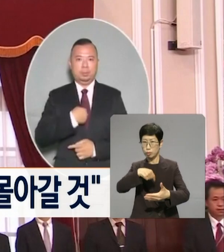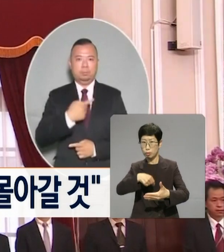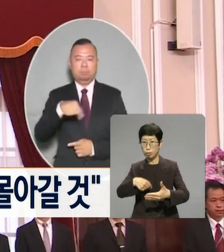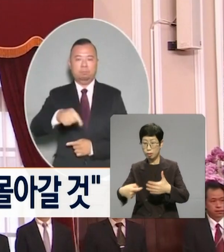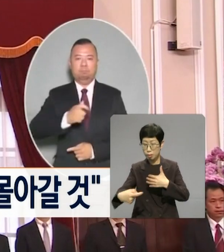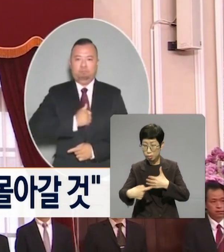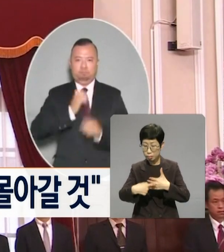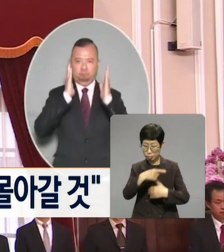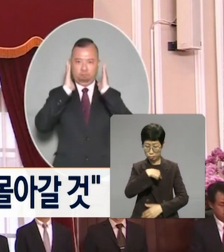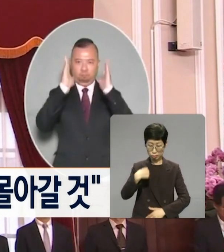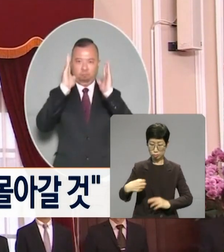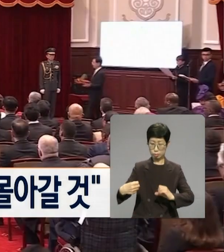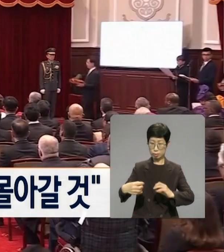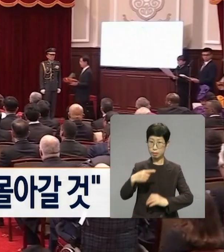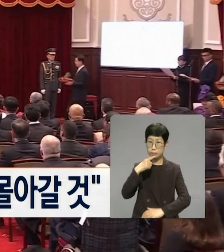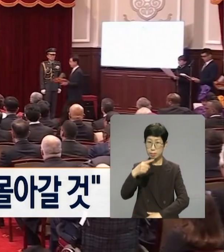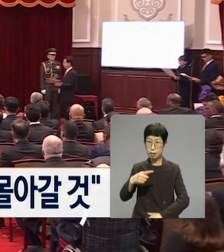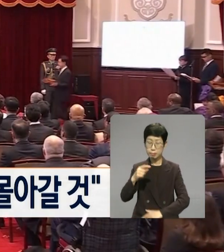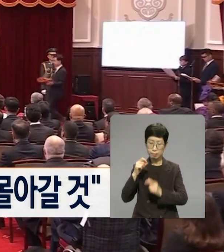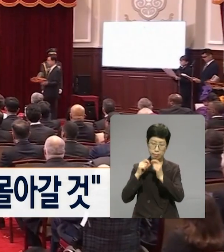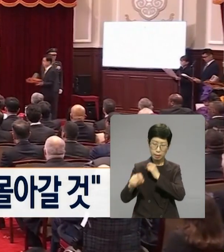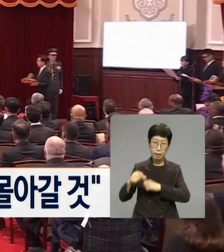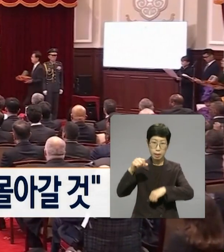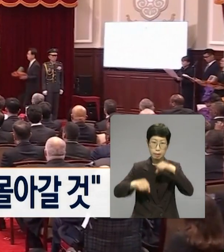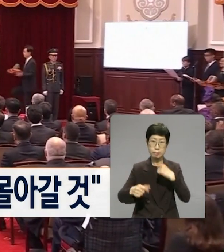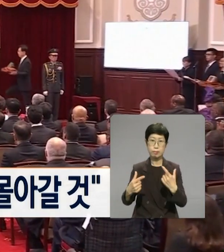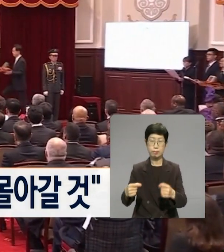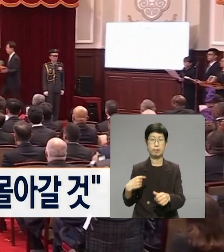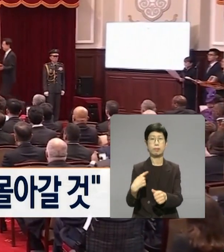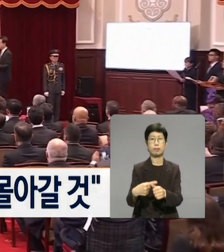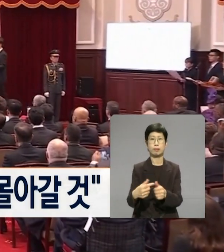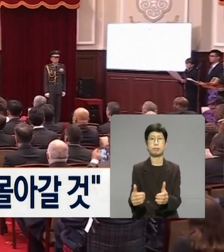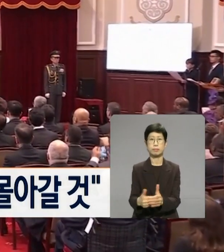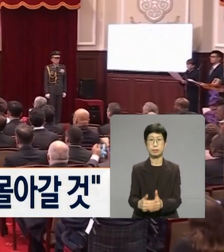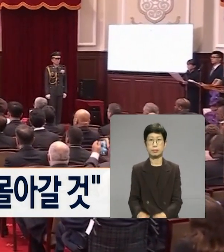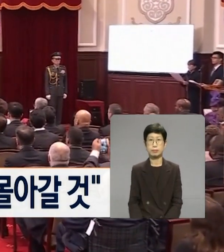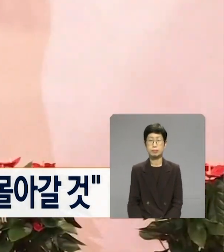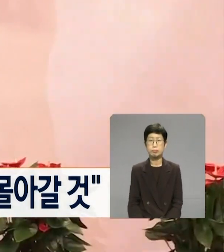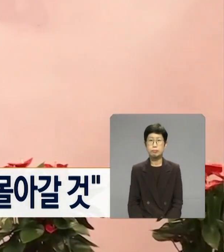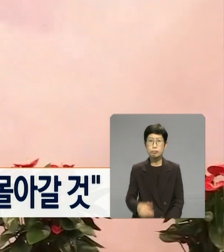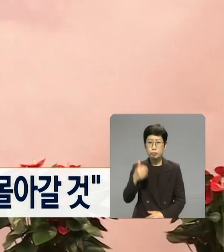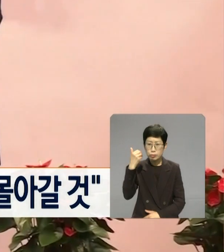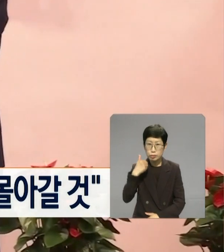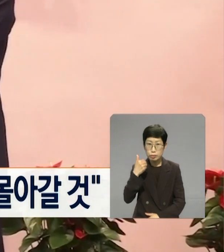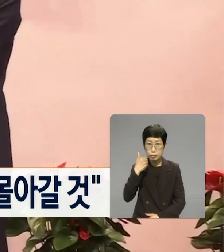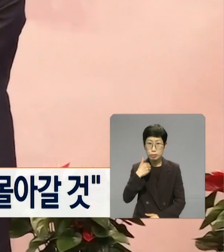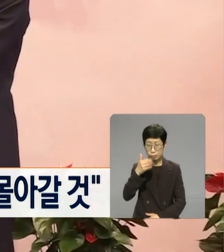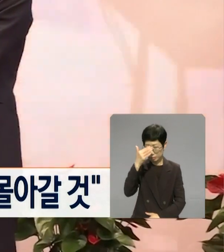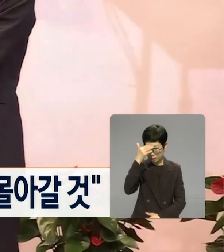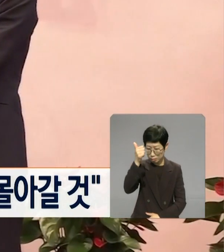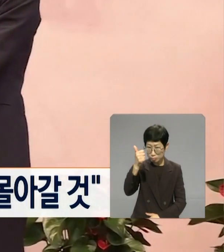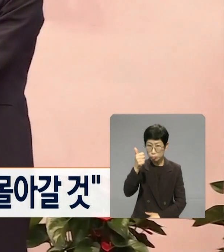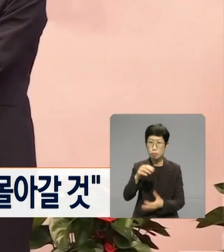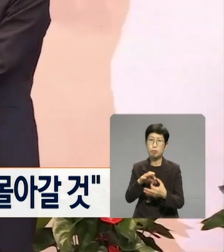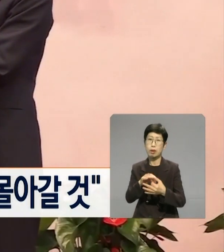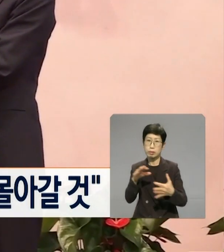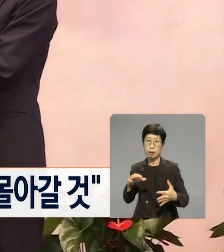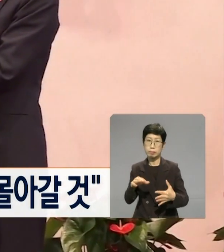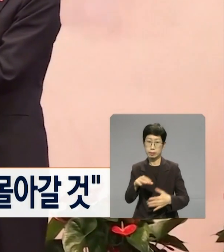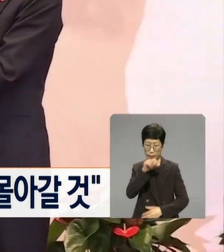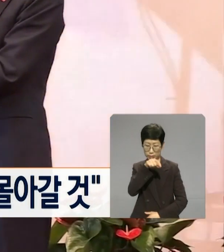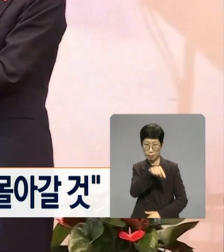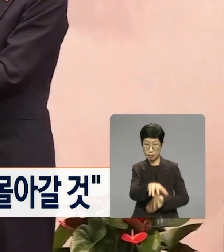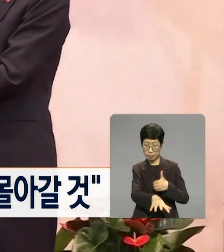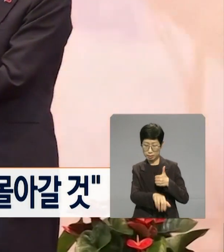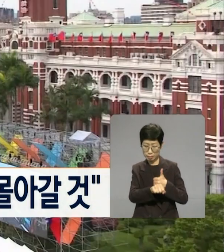대화를 입에 올리는 것은 기만적이라고 비판했습니다 인민 일본은 누가 대만 정권을 잡든 양안이 하나의